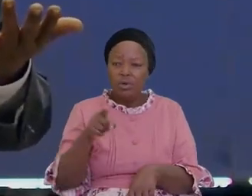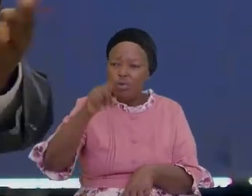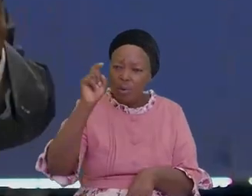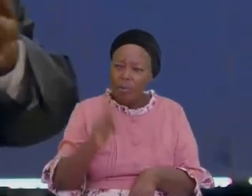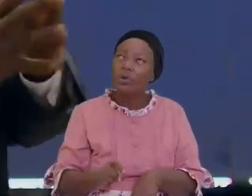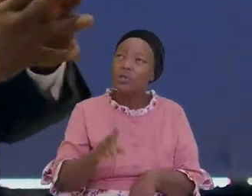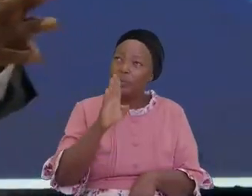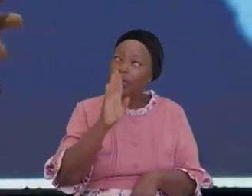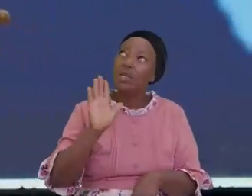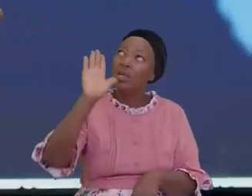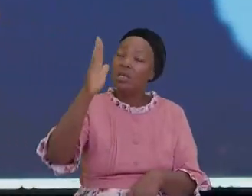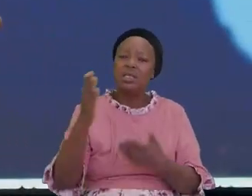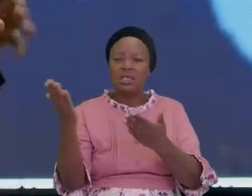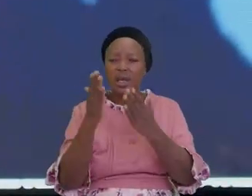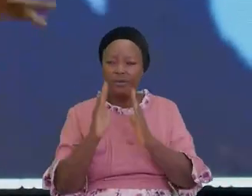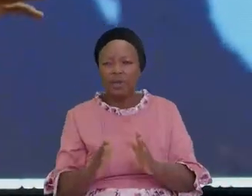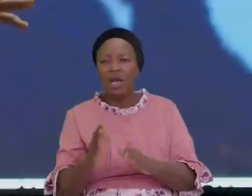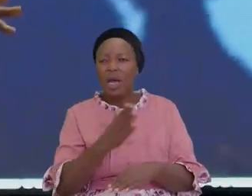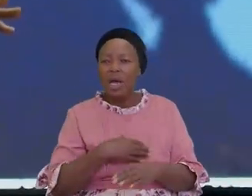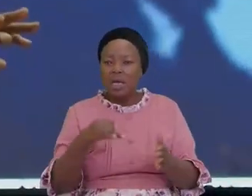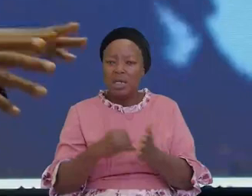Tu dois être ses serviteurs.